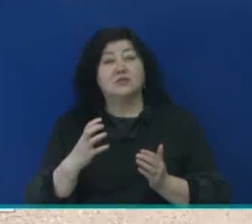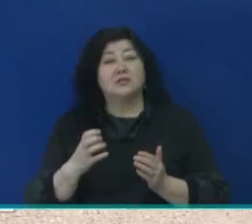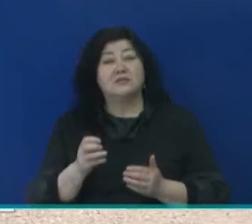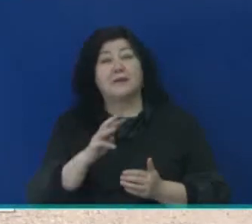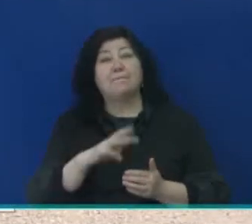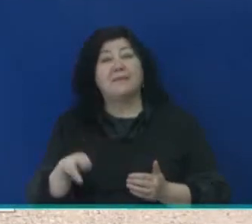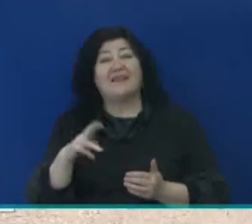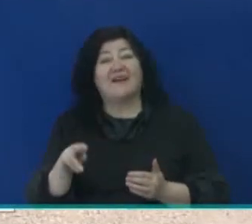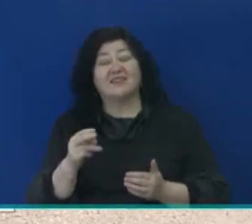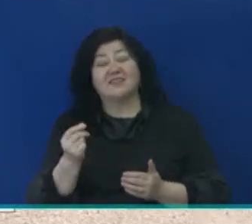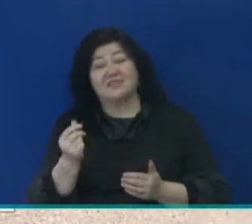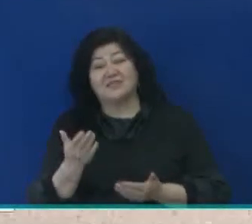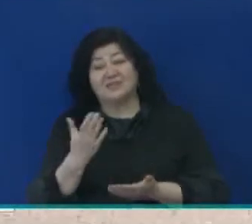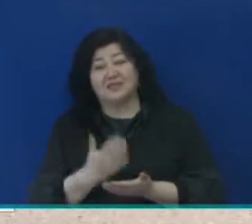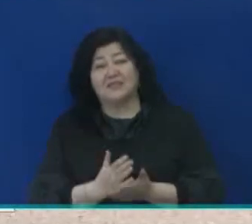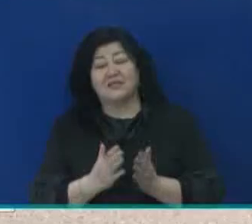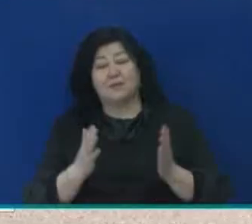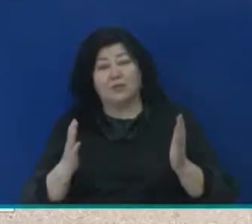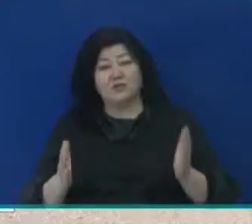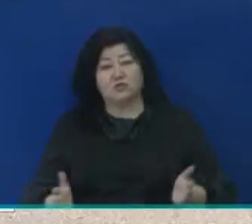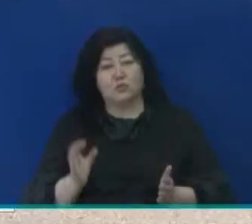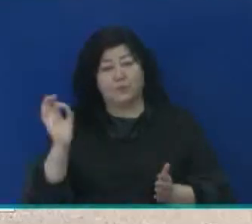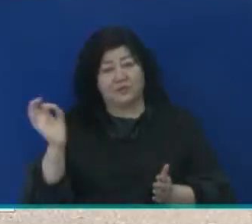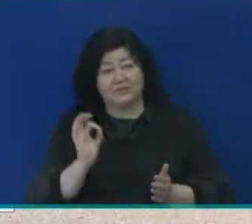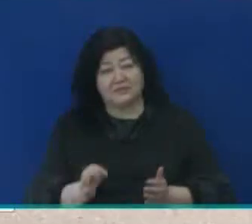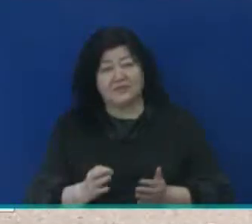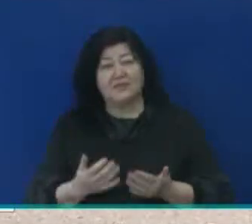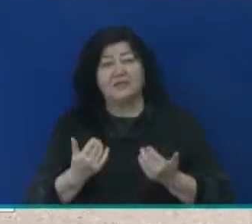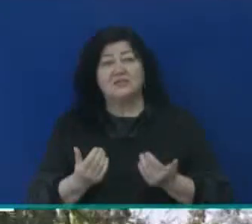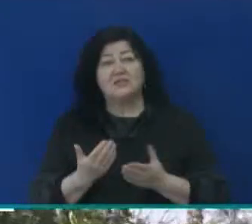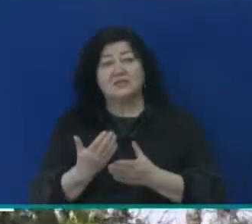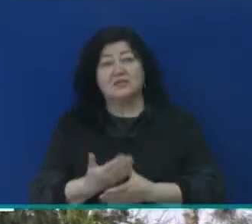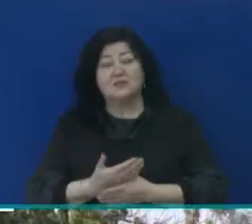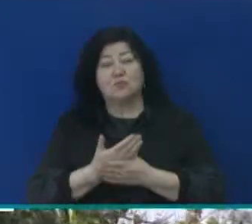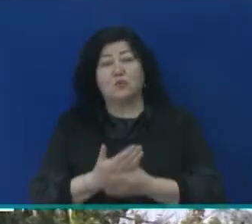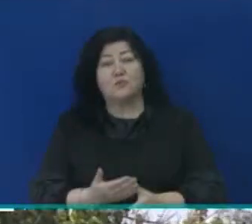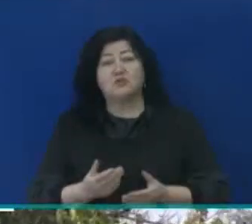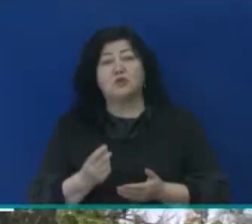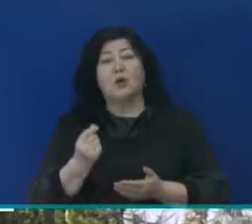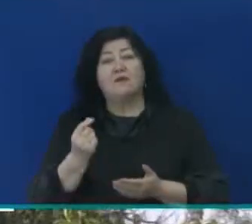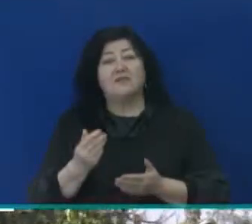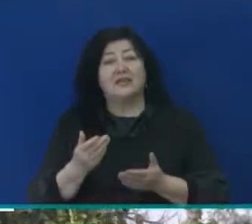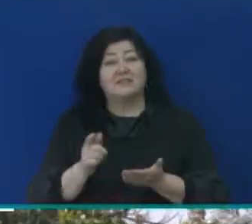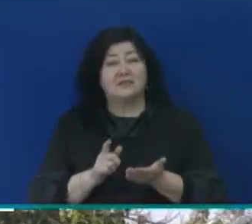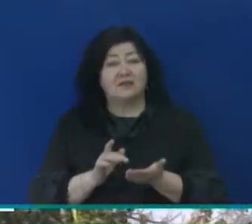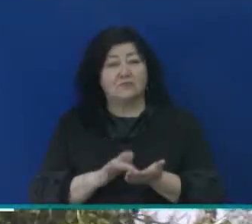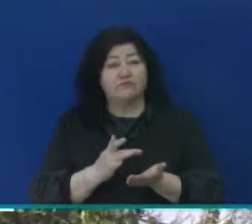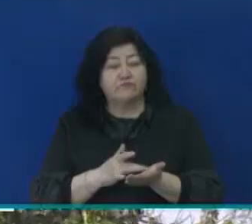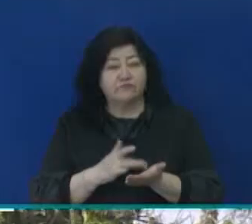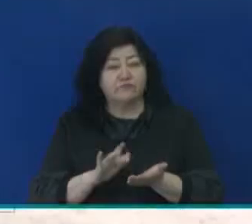артқан. Өсім 9,8%. Қаз агро қаржы институты арқылы 1,5 миллиард теңгеге 45 бірлік. Жеке қаражат